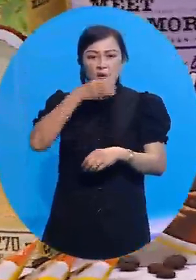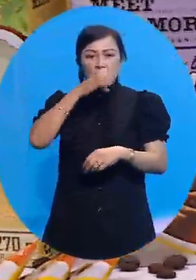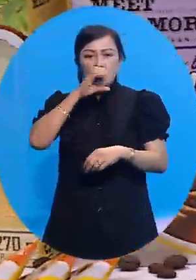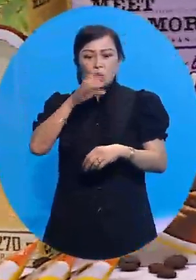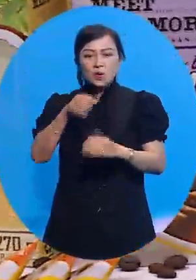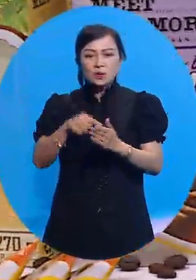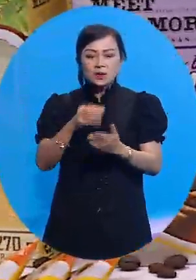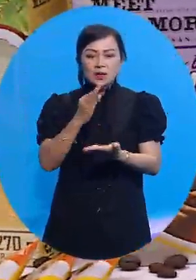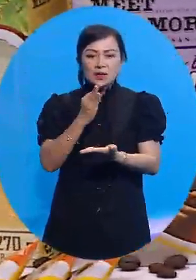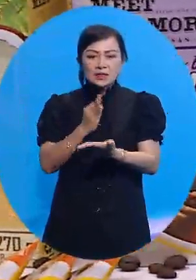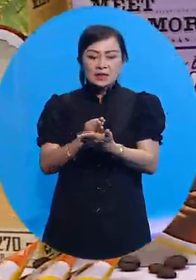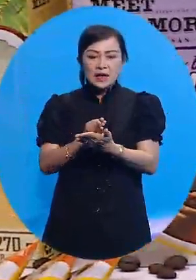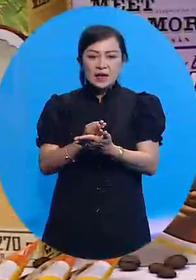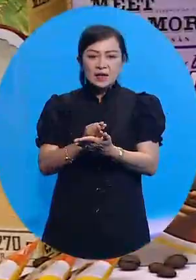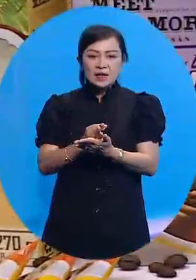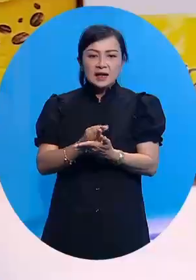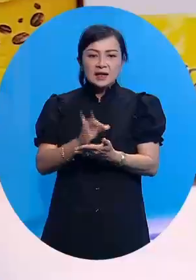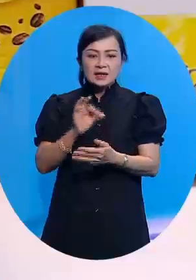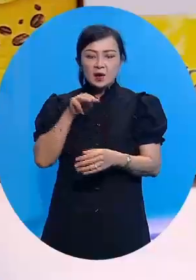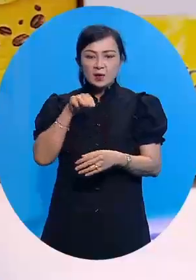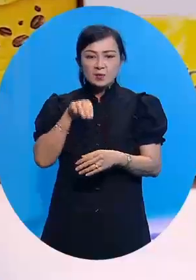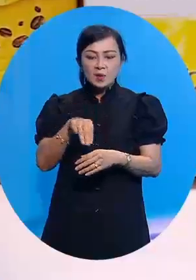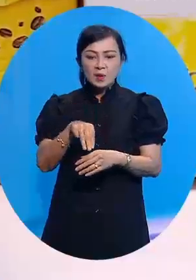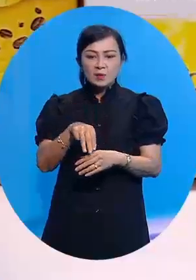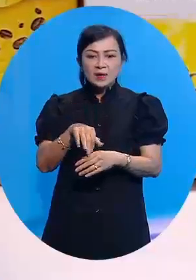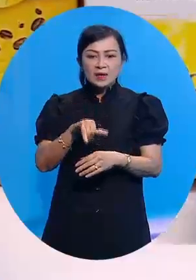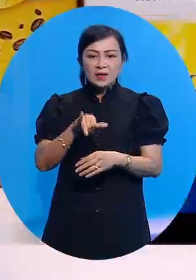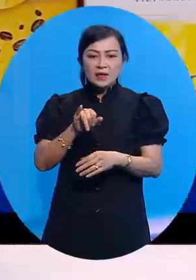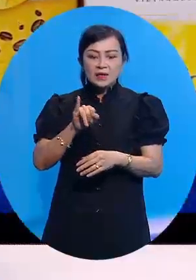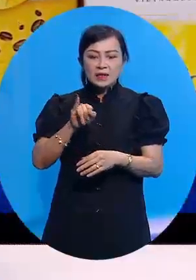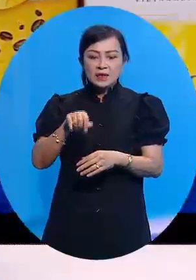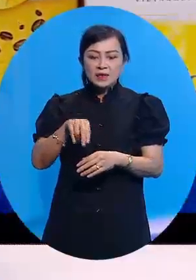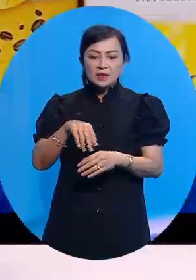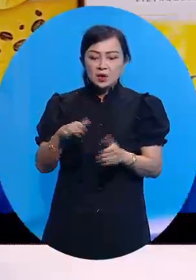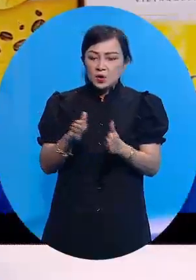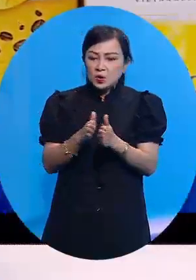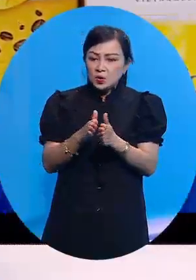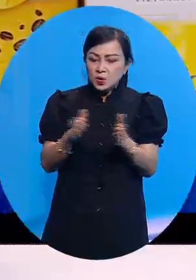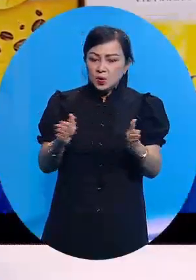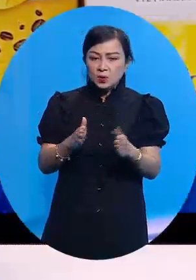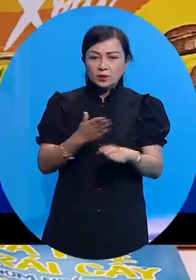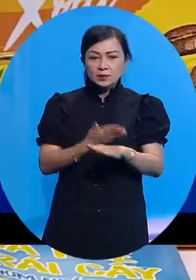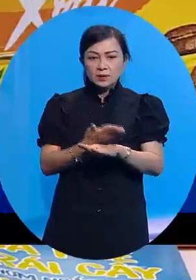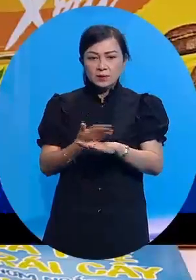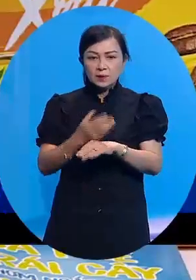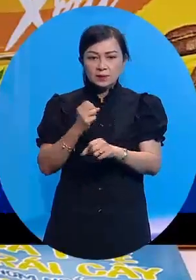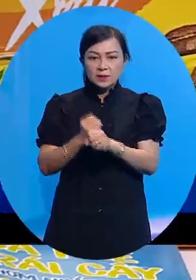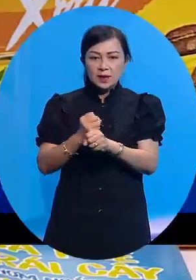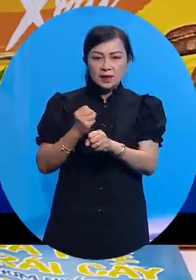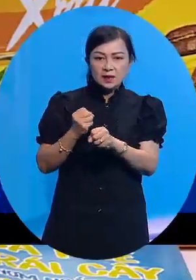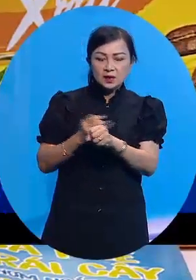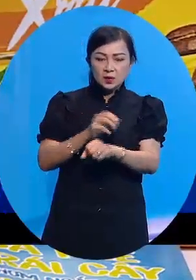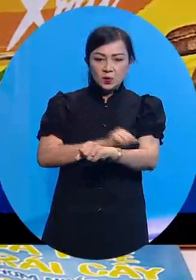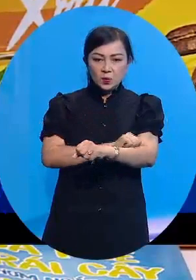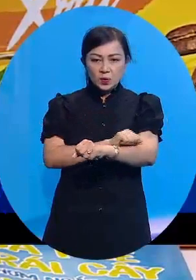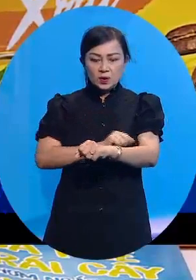làm từ trà thảo mộc, chanh dây, nha đam, yến, chanh đào và mật ong. Các sản phẩm được sản xuất bằng nguyên